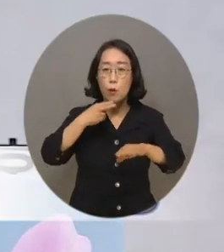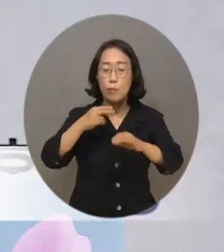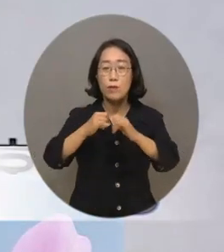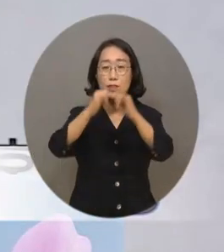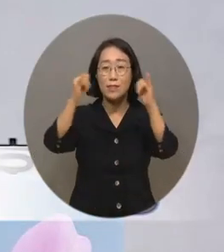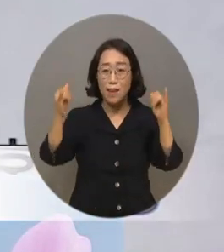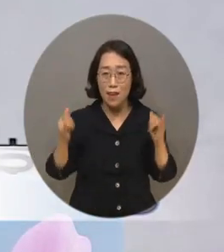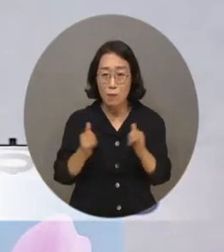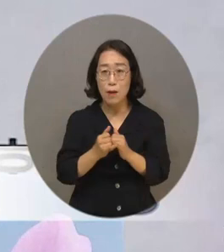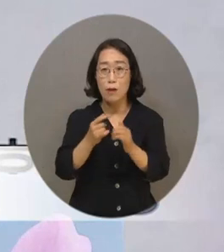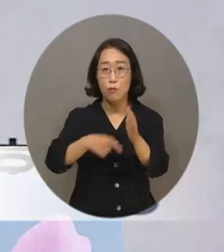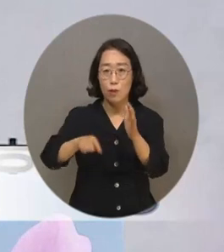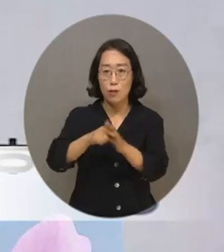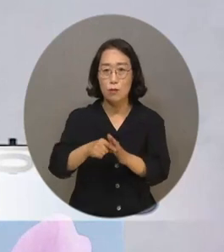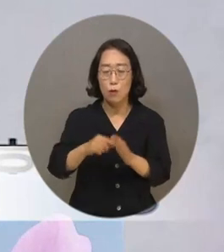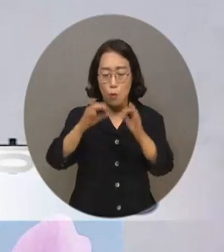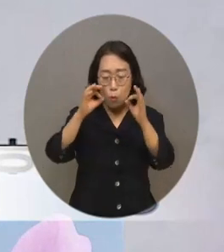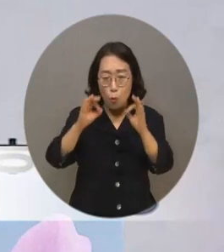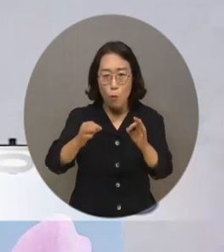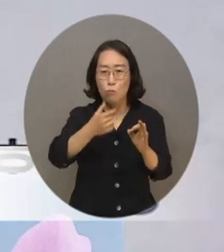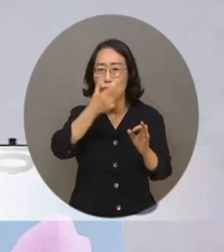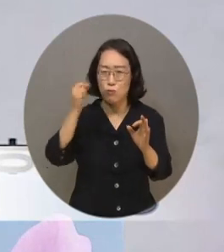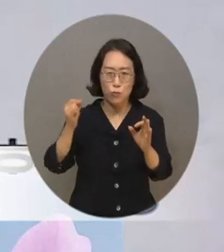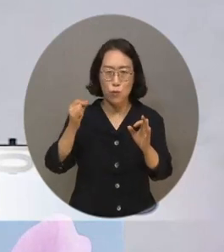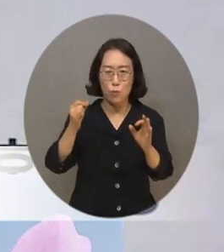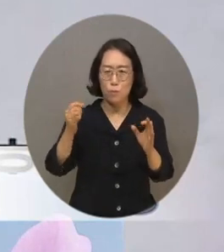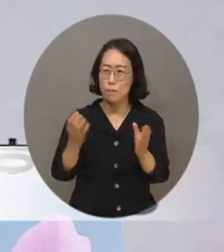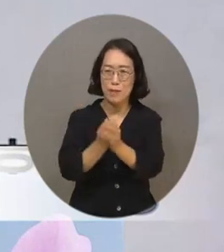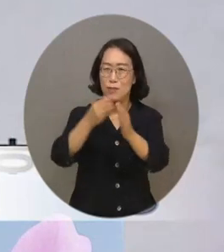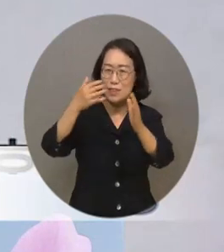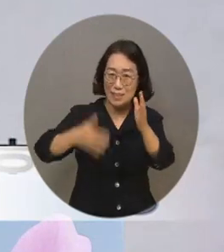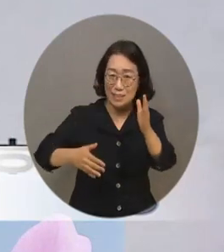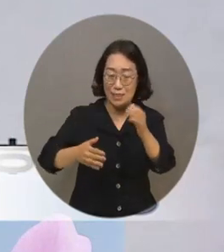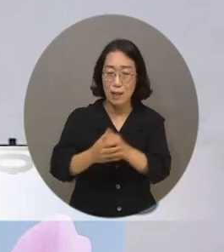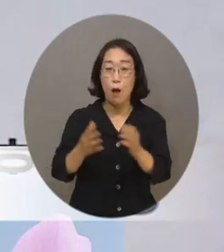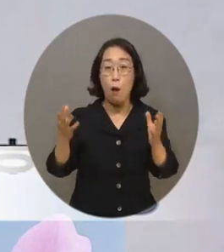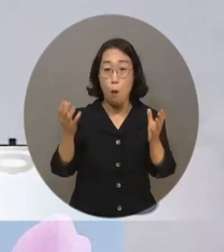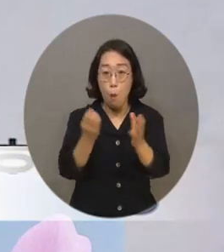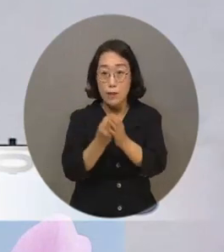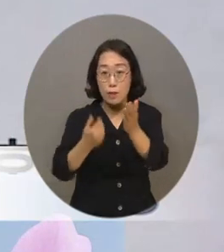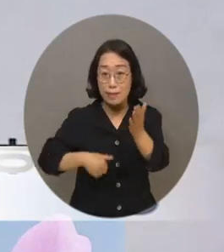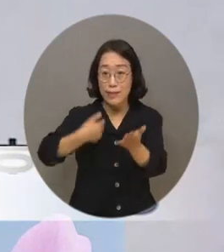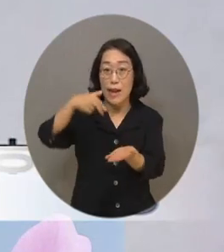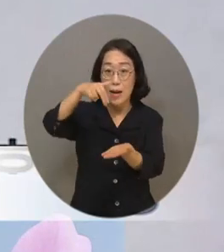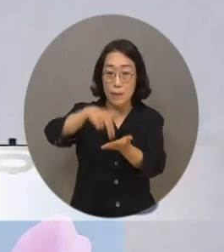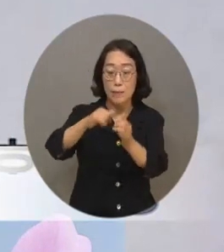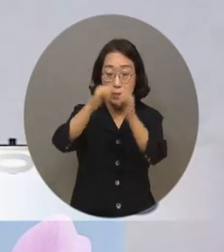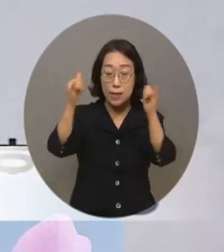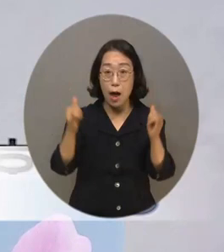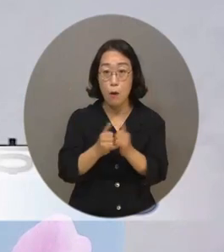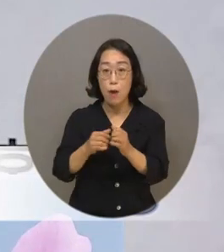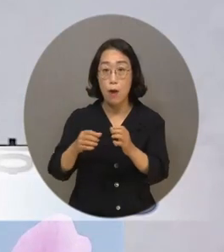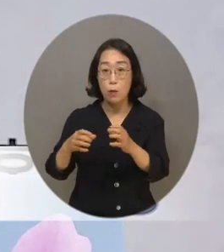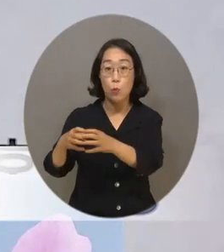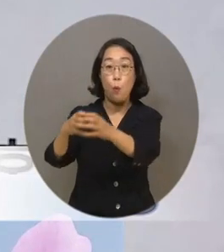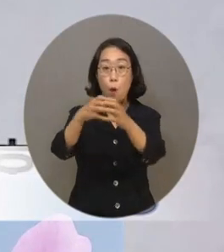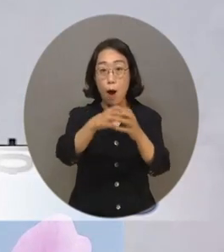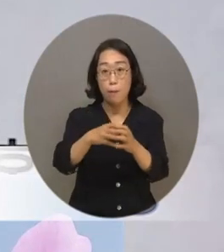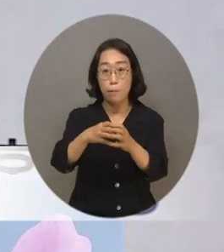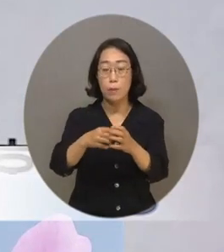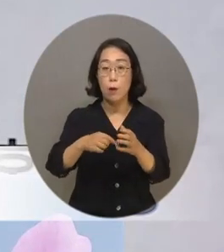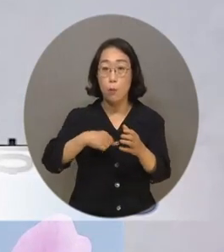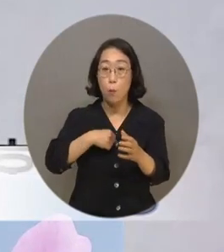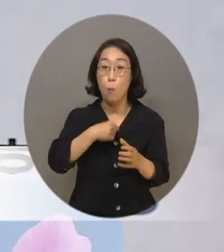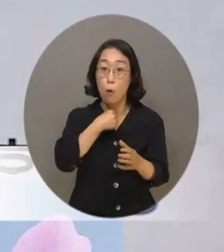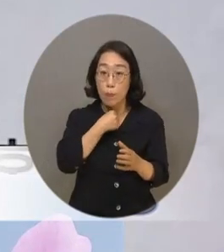부족한 점이 많을 겁니다 노아인의 완전한 자립과 사회통합을 위한 농아인의 욕구에 맞는